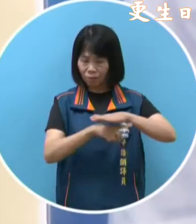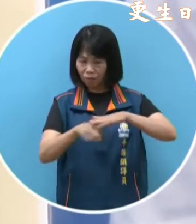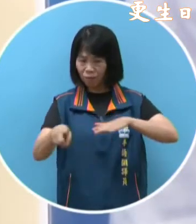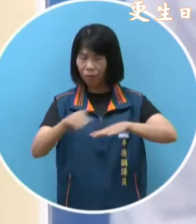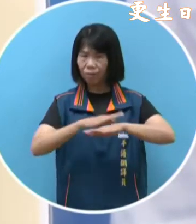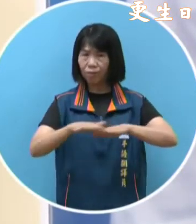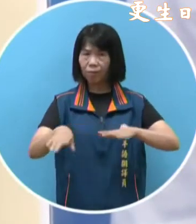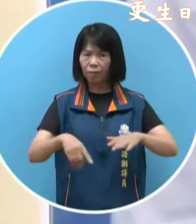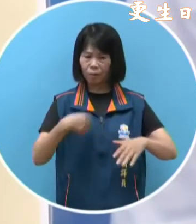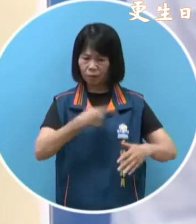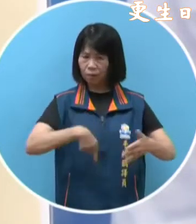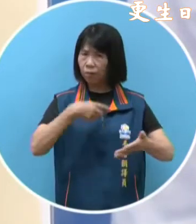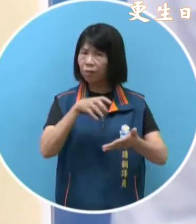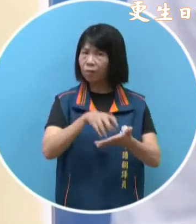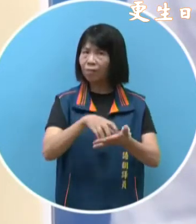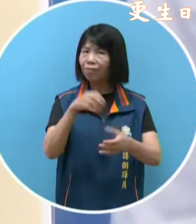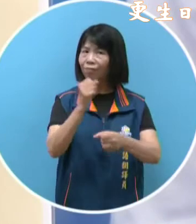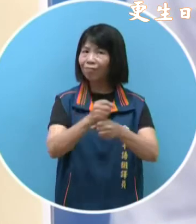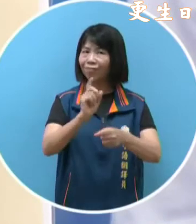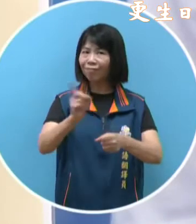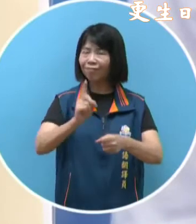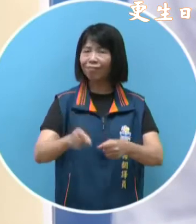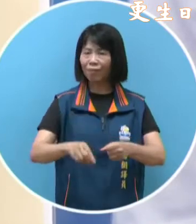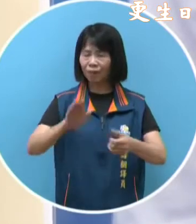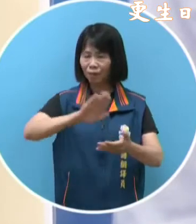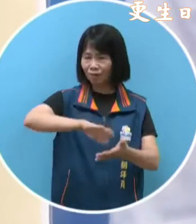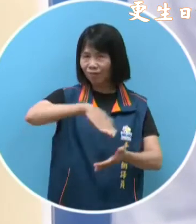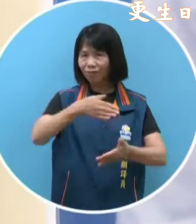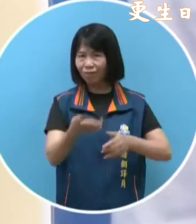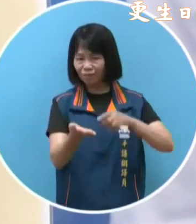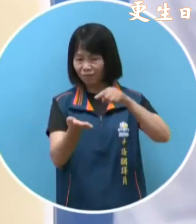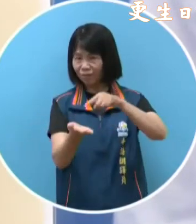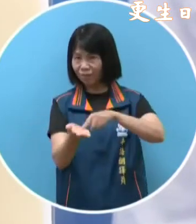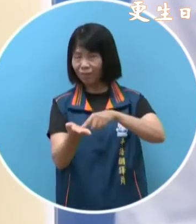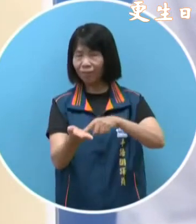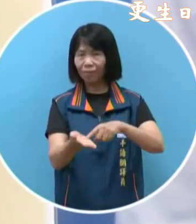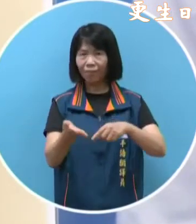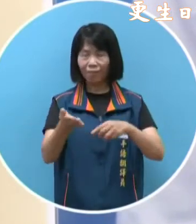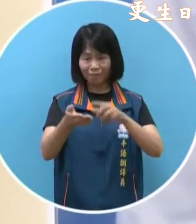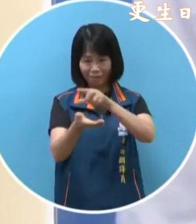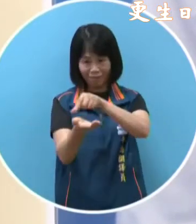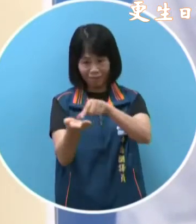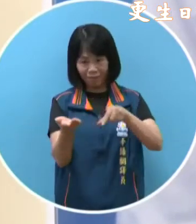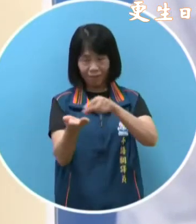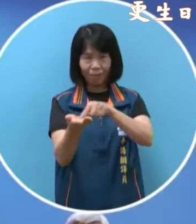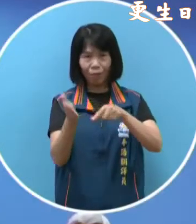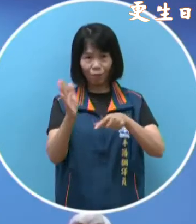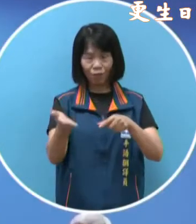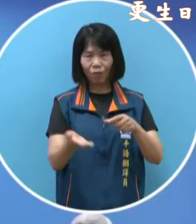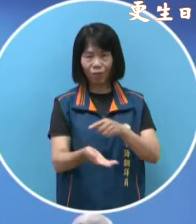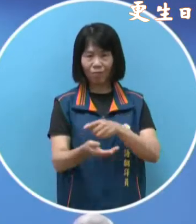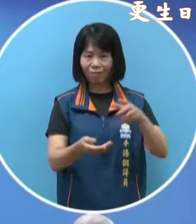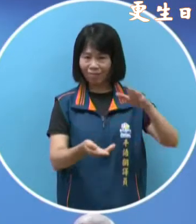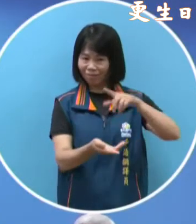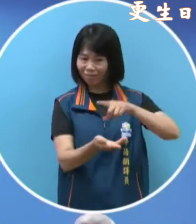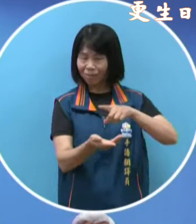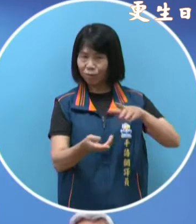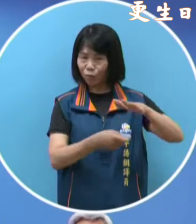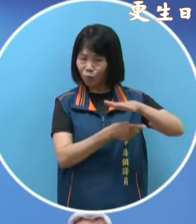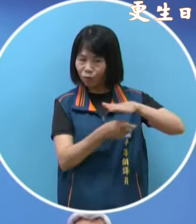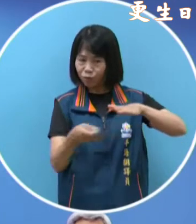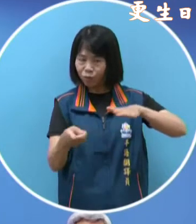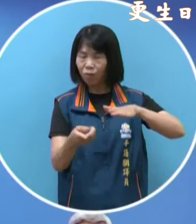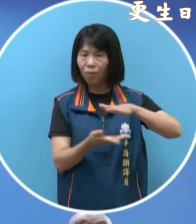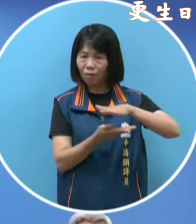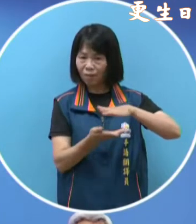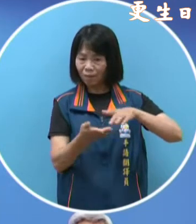么要来呢？因为我们身份证上面的背面哈有一个条码，那个我们是需要扫描身份证上面的条码。